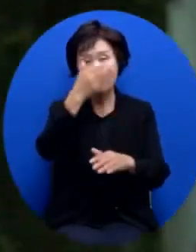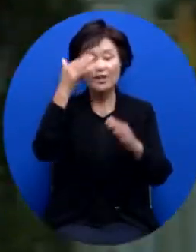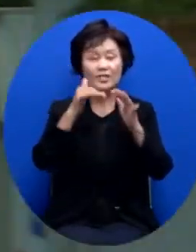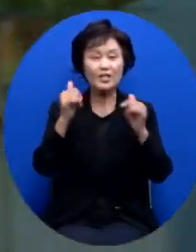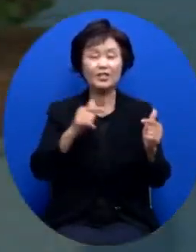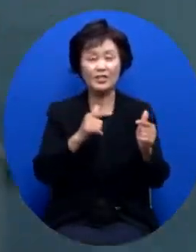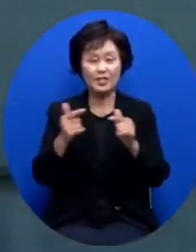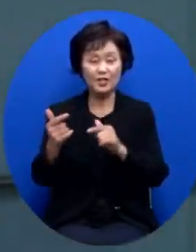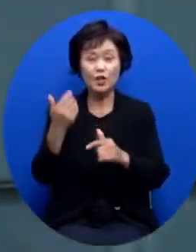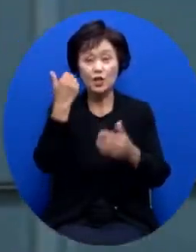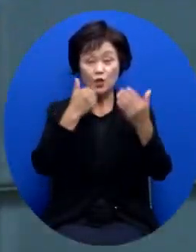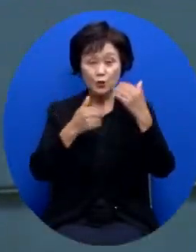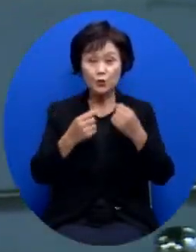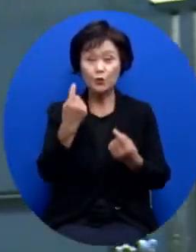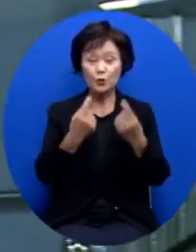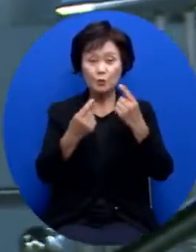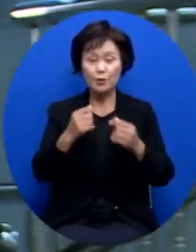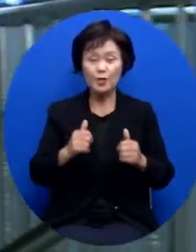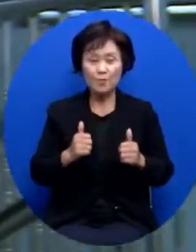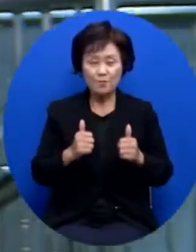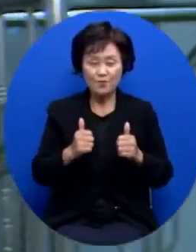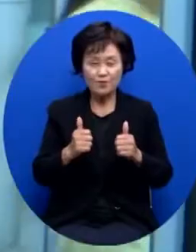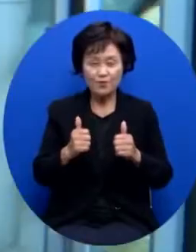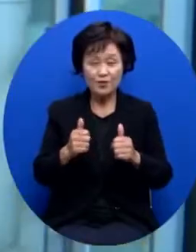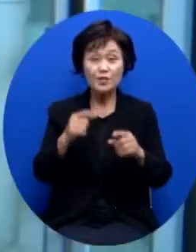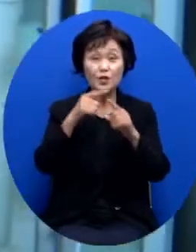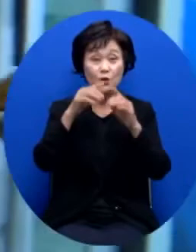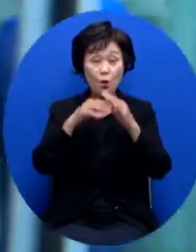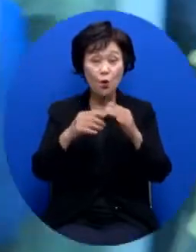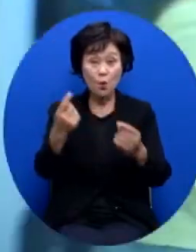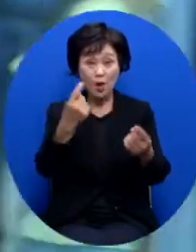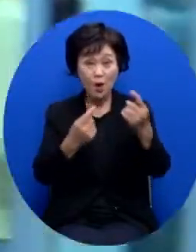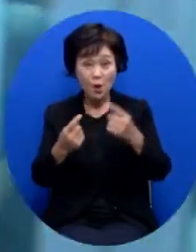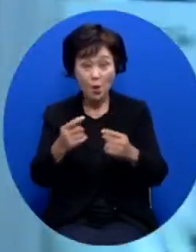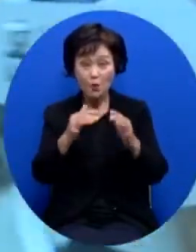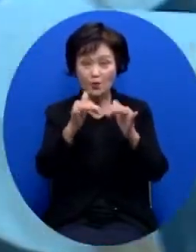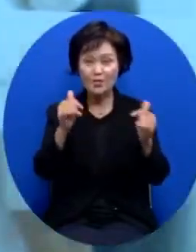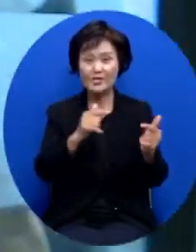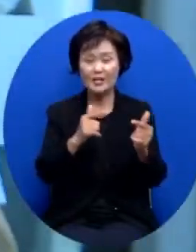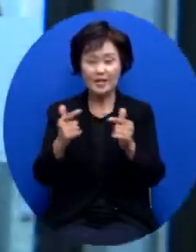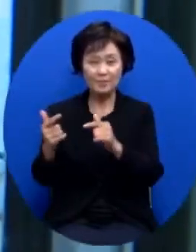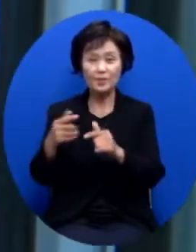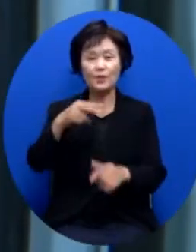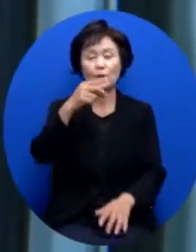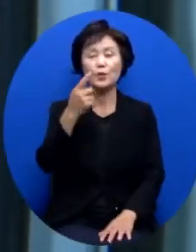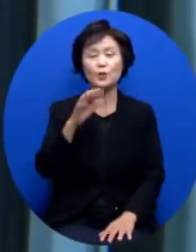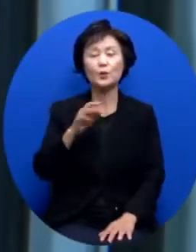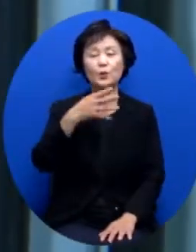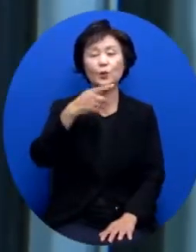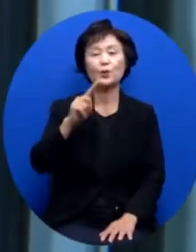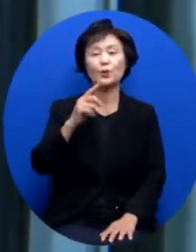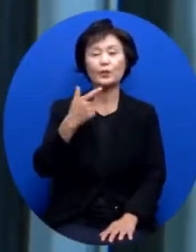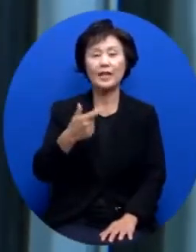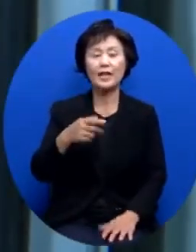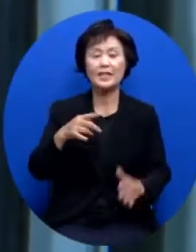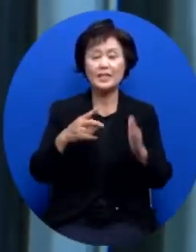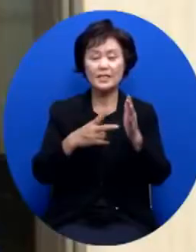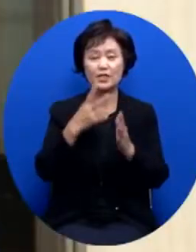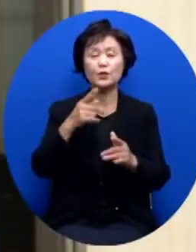누구보다도 부지런히 교회로 들어가는 어르신들. 모두 동탄 시온교회 새벽기도에 참석하기